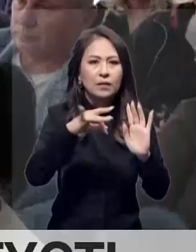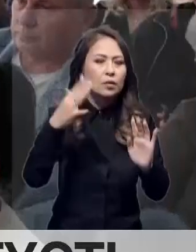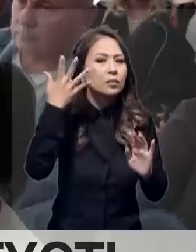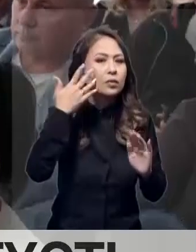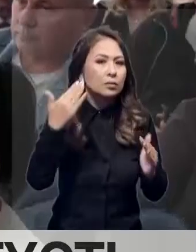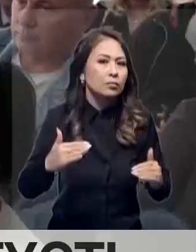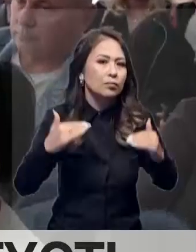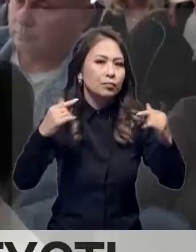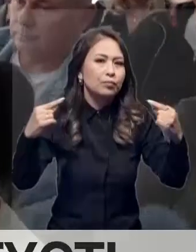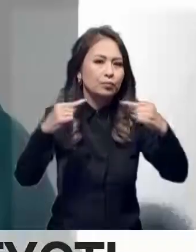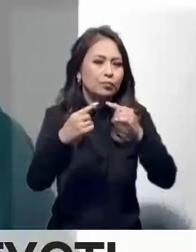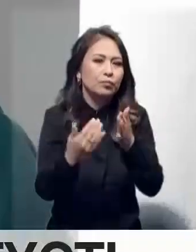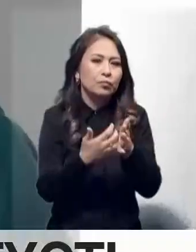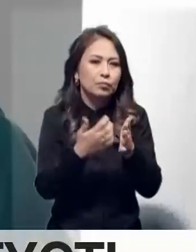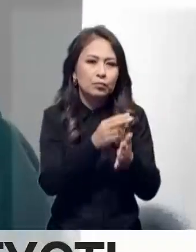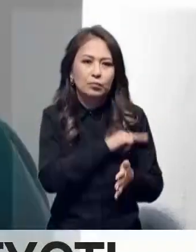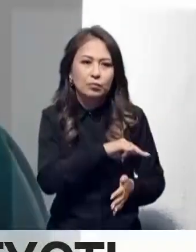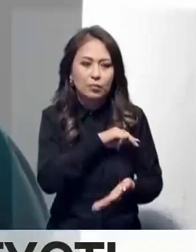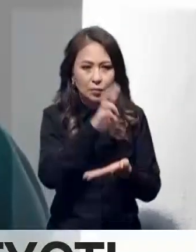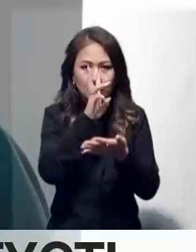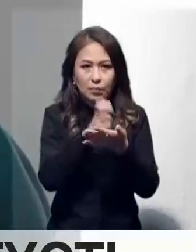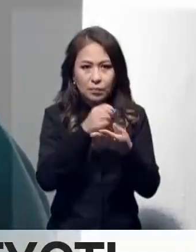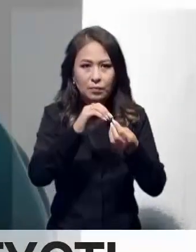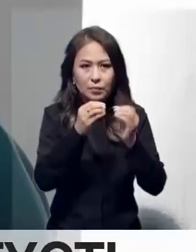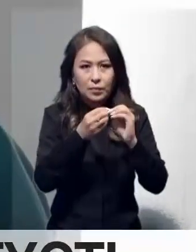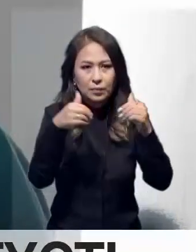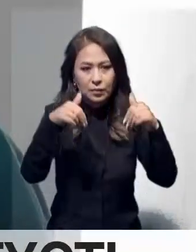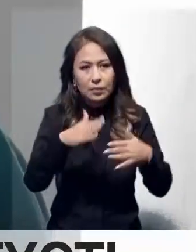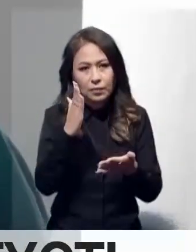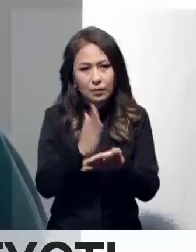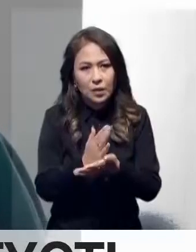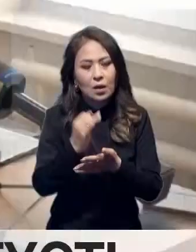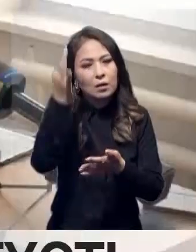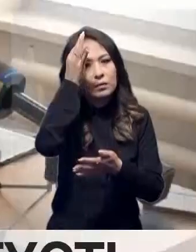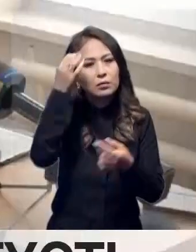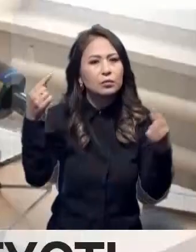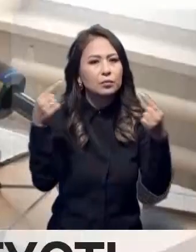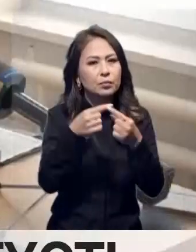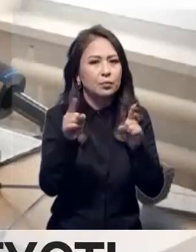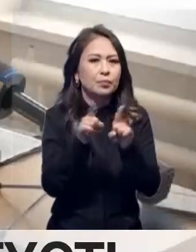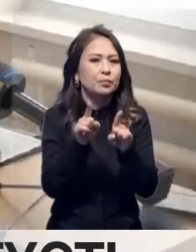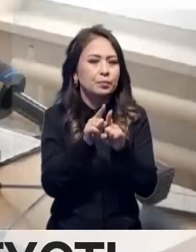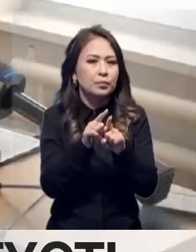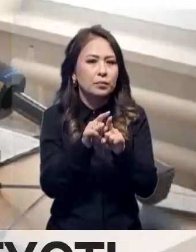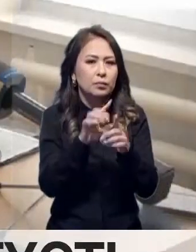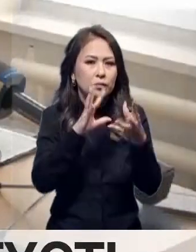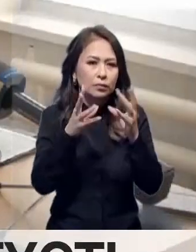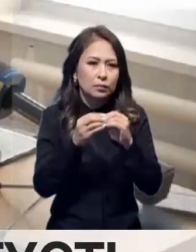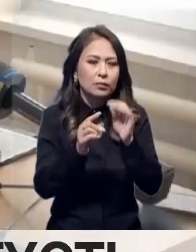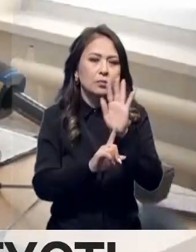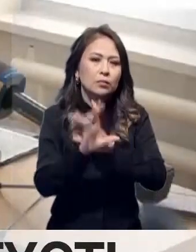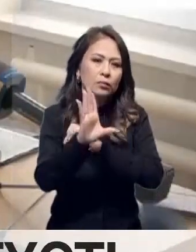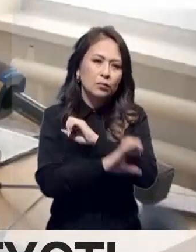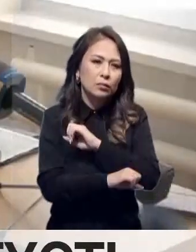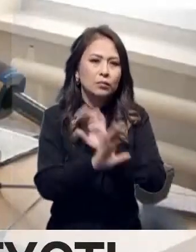Тариф көтерілсе, кадр тапшылығы жұмысшылардың жалақысын көтеру мәселелері де шешімін таппақ. Айта кетейік, нақты шешім құзырлы